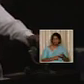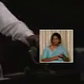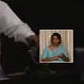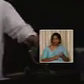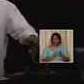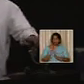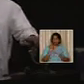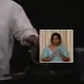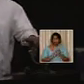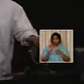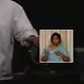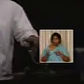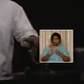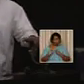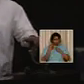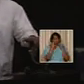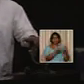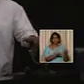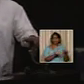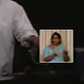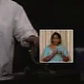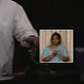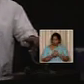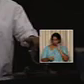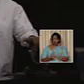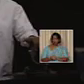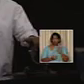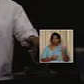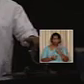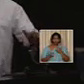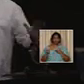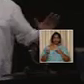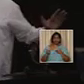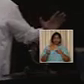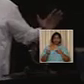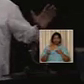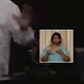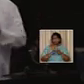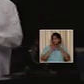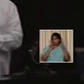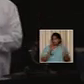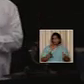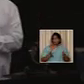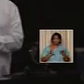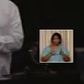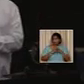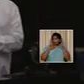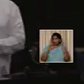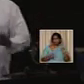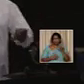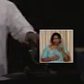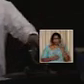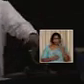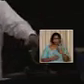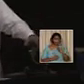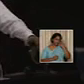महाजन नियोजित अंगे गिनी बार स्वयंक्रिय नवीन पाने गिनी विशाल प्रमाण वेन्नपुलवांग